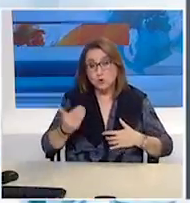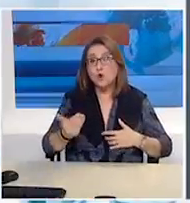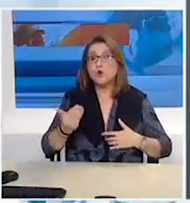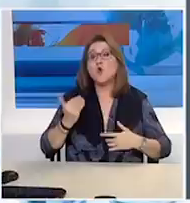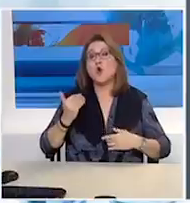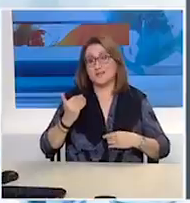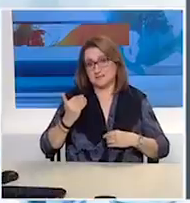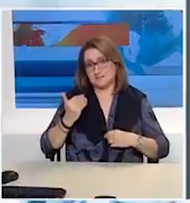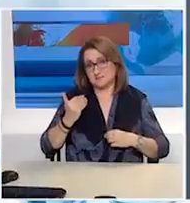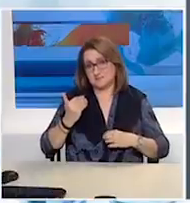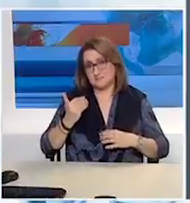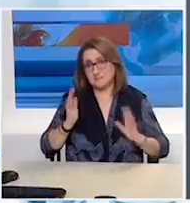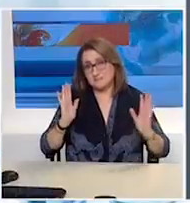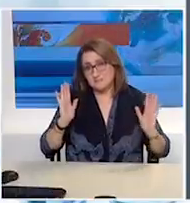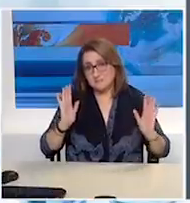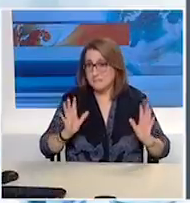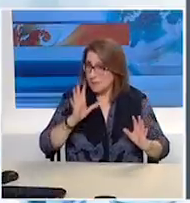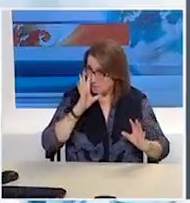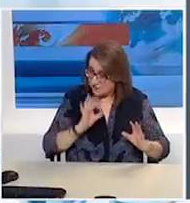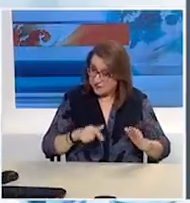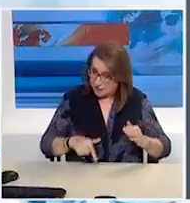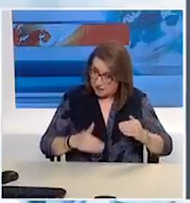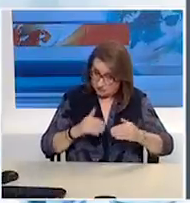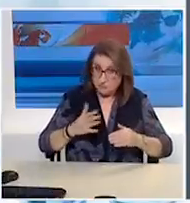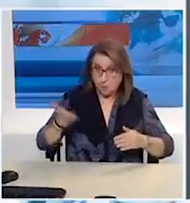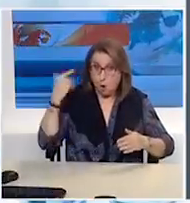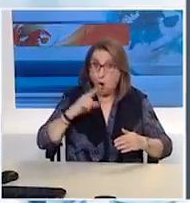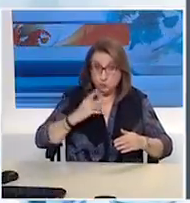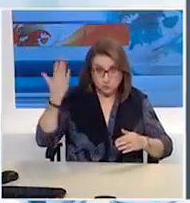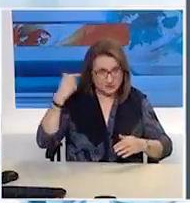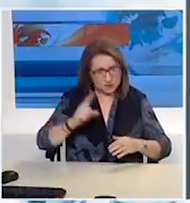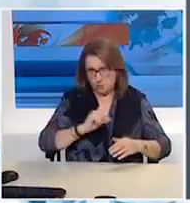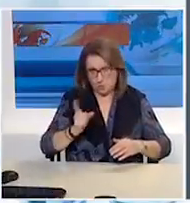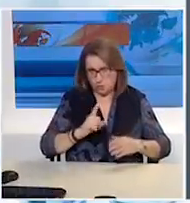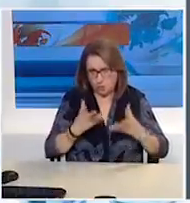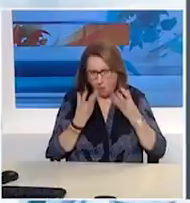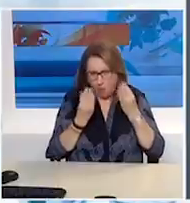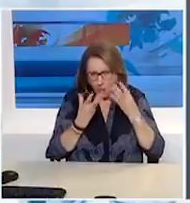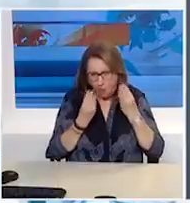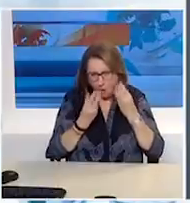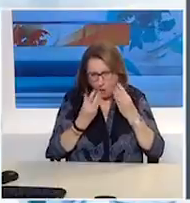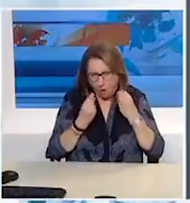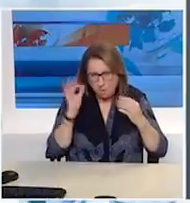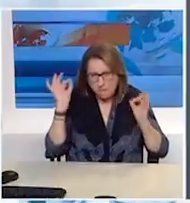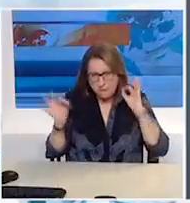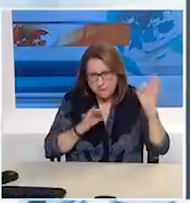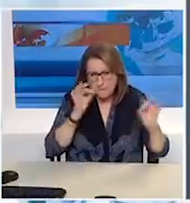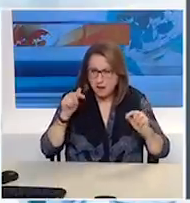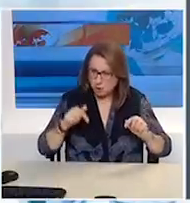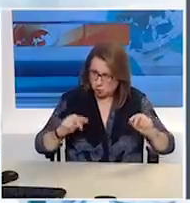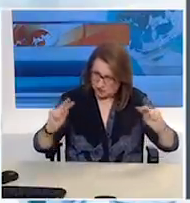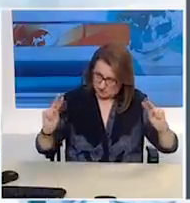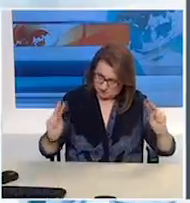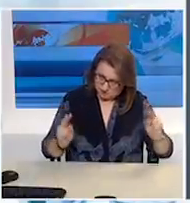αυτό. Σίγουρα η πρώτη φάση έχει υποχωρήσει. Το πρώτο κύμα της επιδημίας στην πατρίδα μας έχει υποχωρήσει.